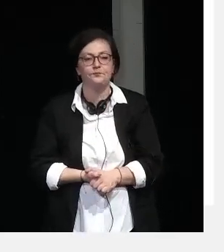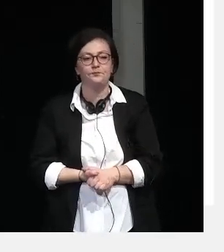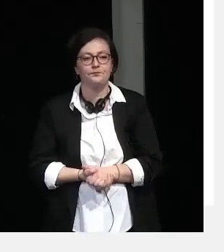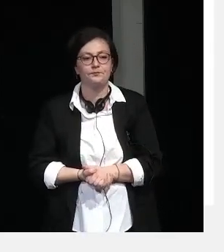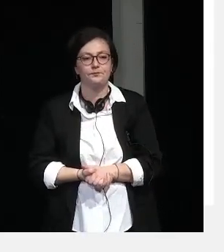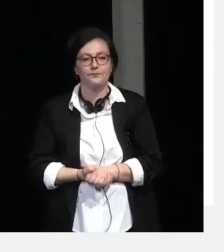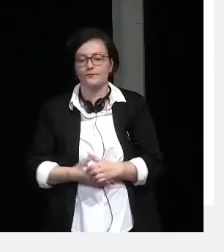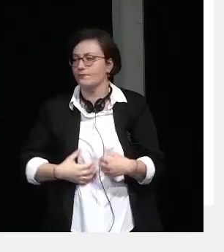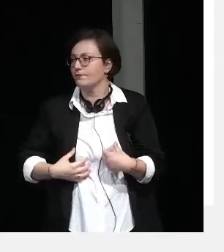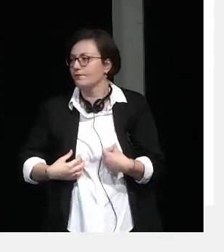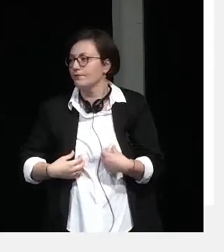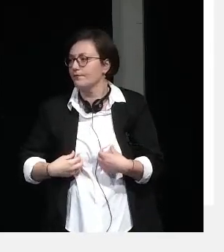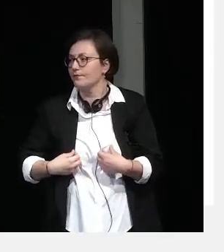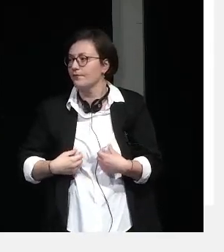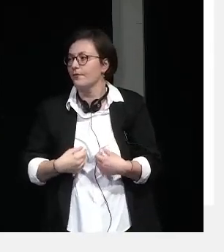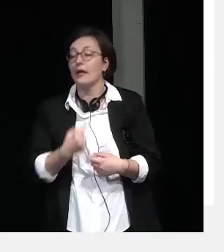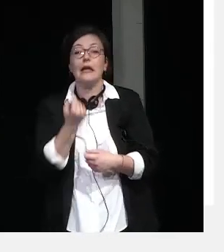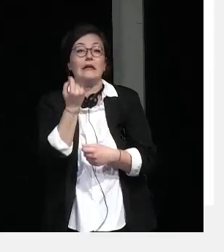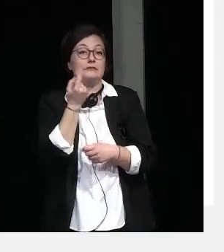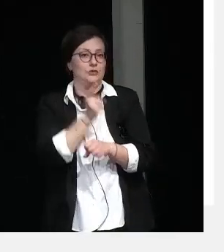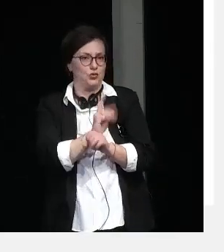Λοιπόν, μισό λεπτό.